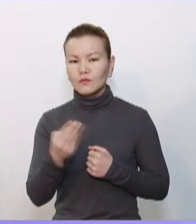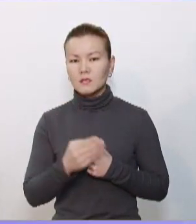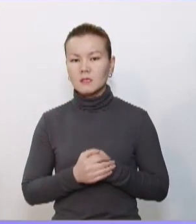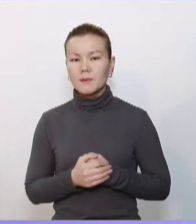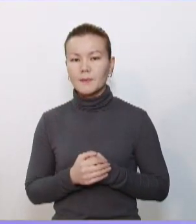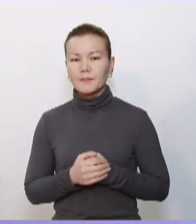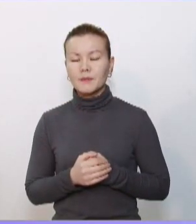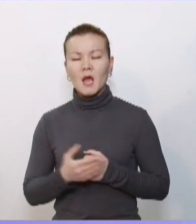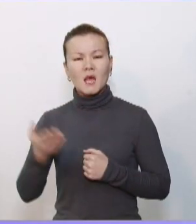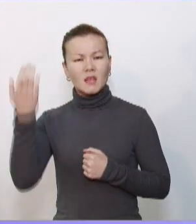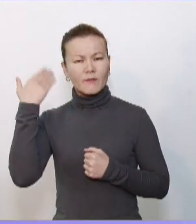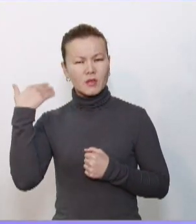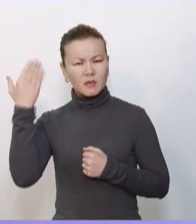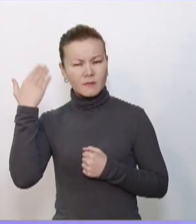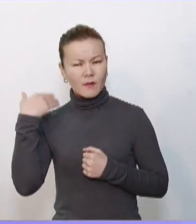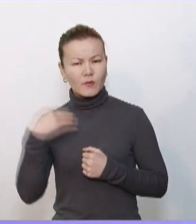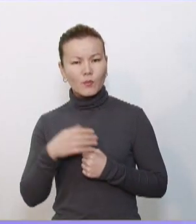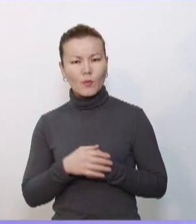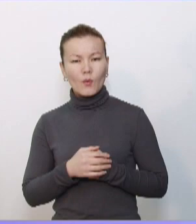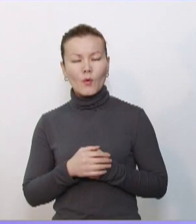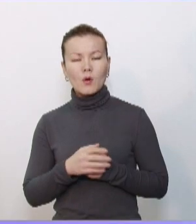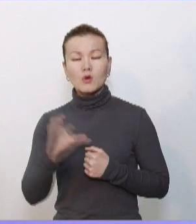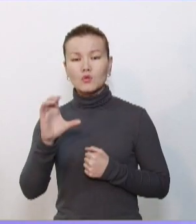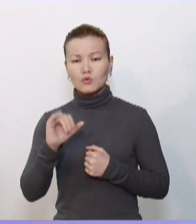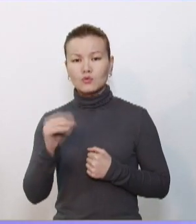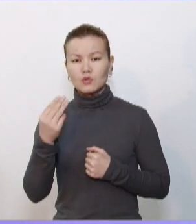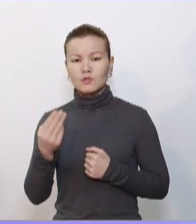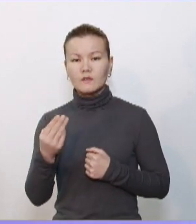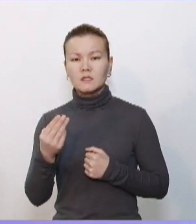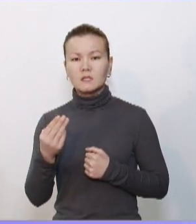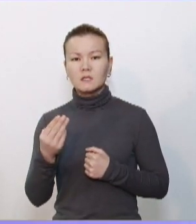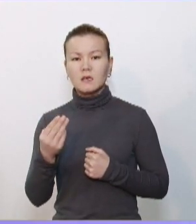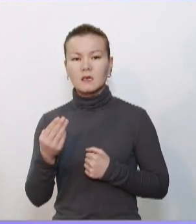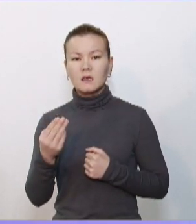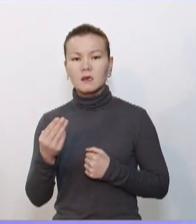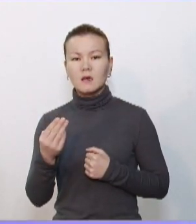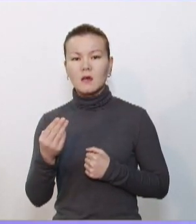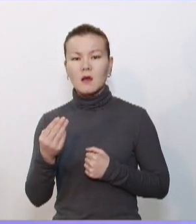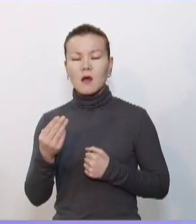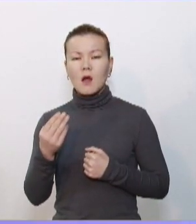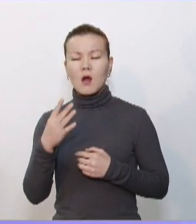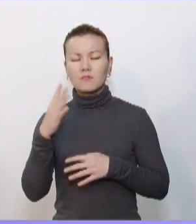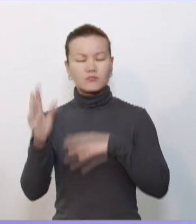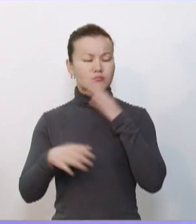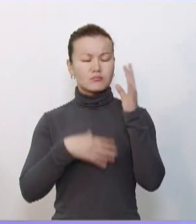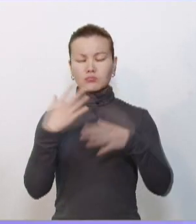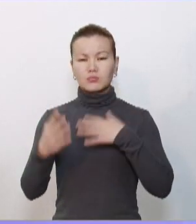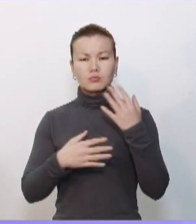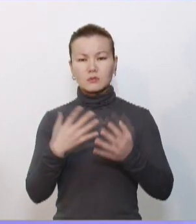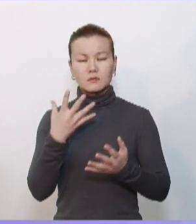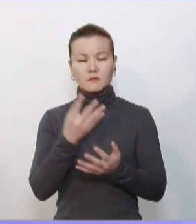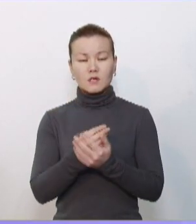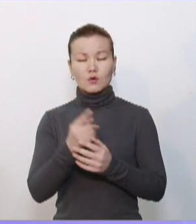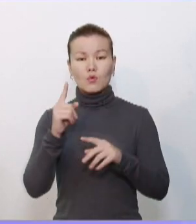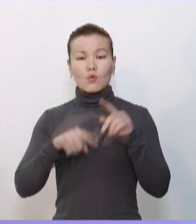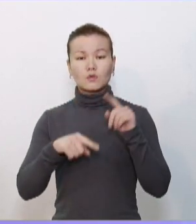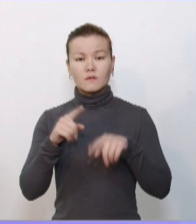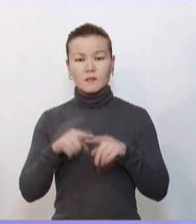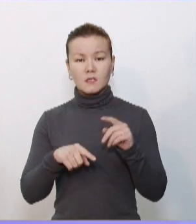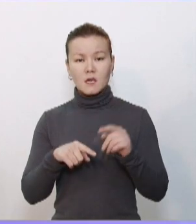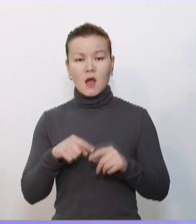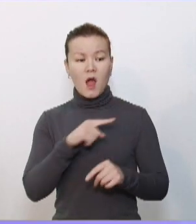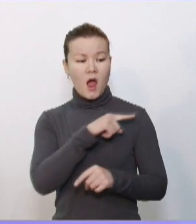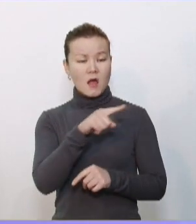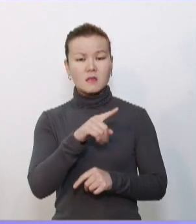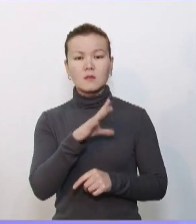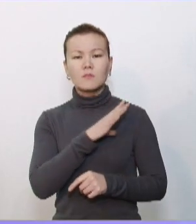существительном. Давным-давно имя существительное путал своих родственников, так как они